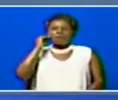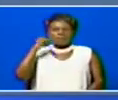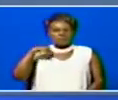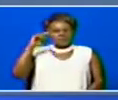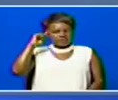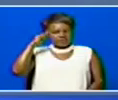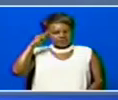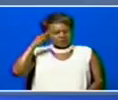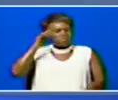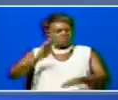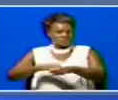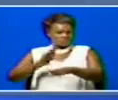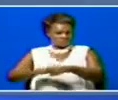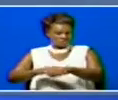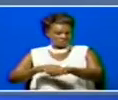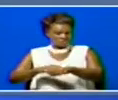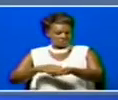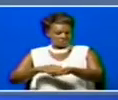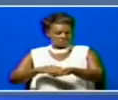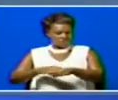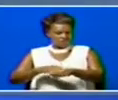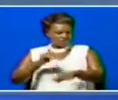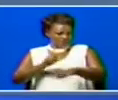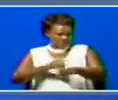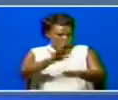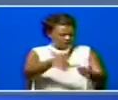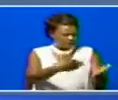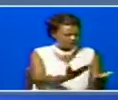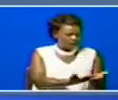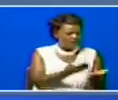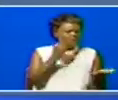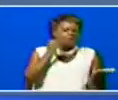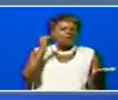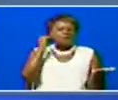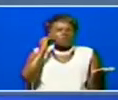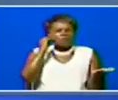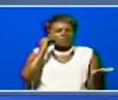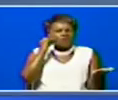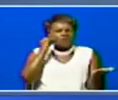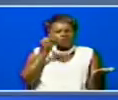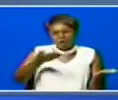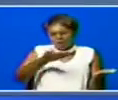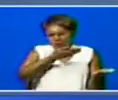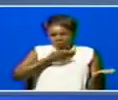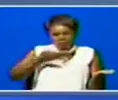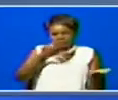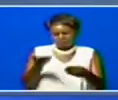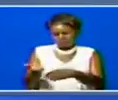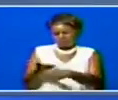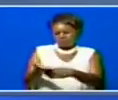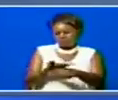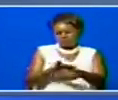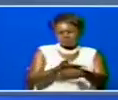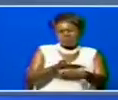nilifikiria ananirudisha kwa uzuri. Tulipofika pale nyumbani, akapika uji na viazi tamu,